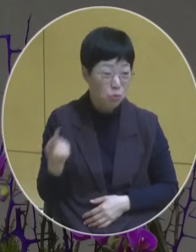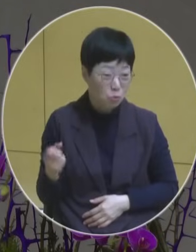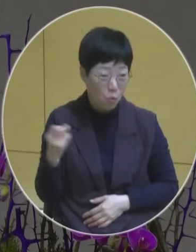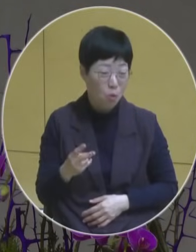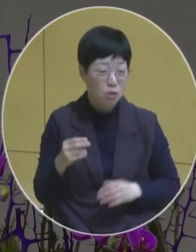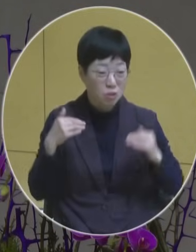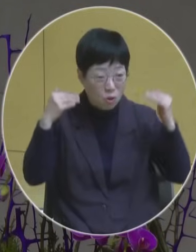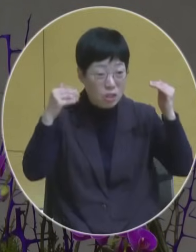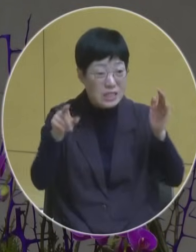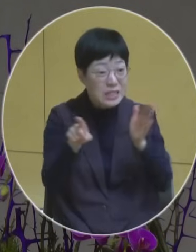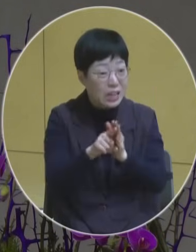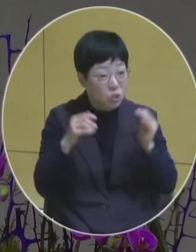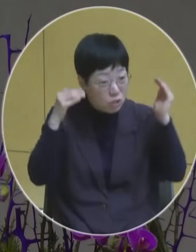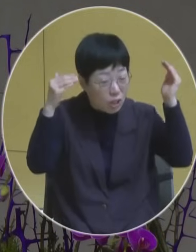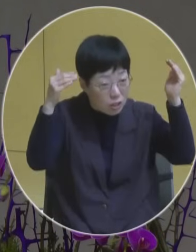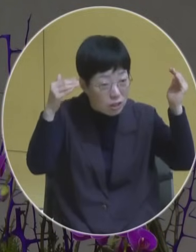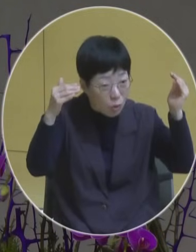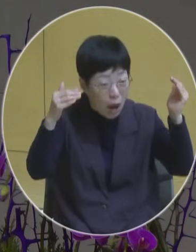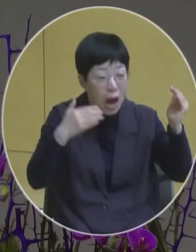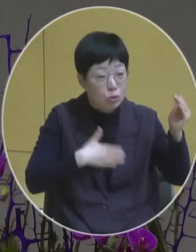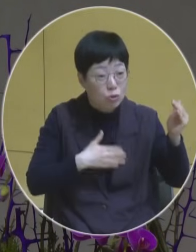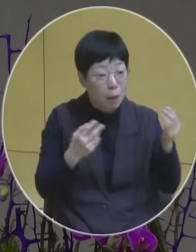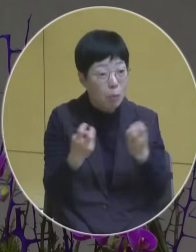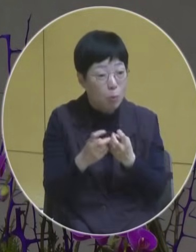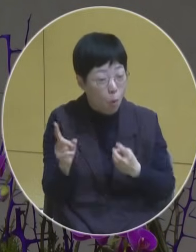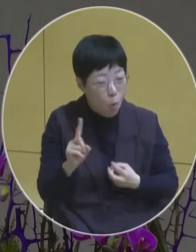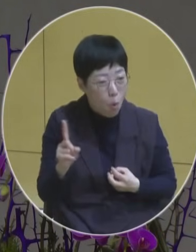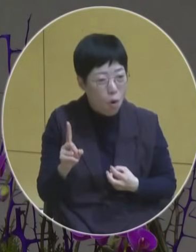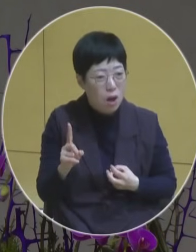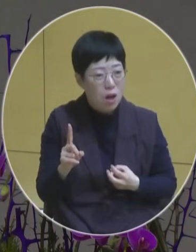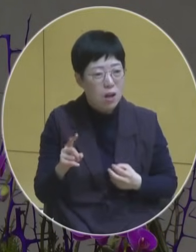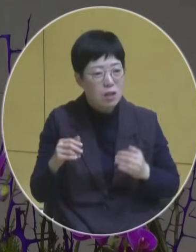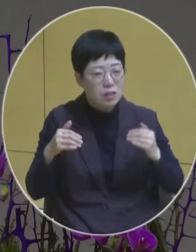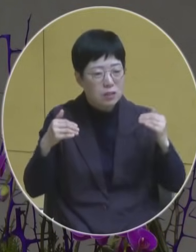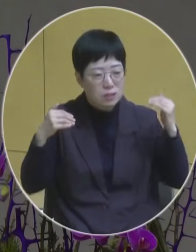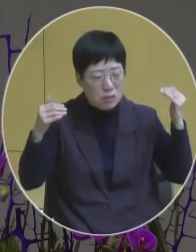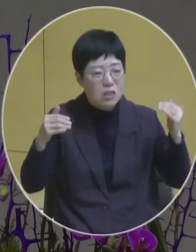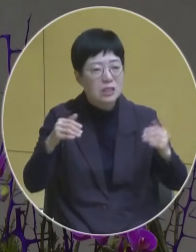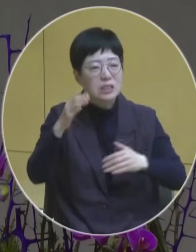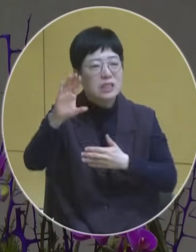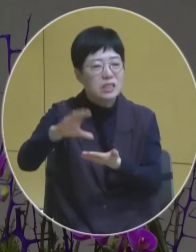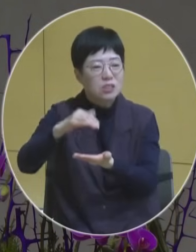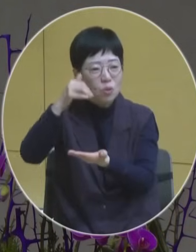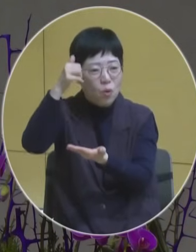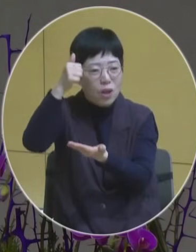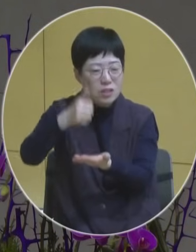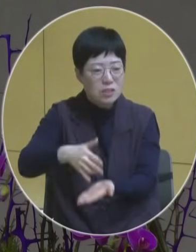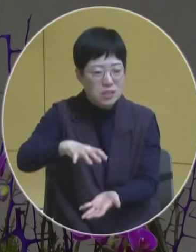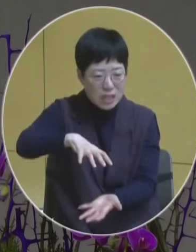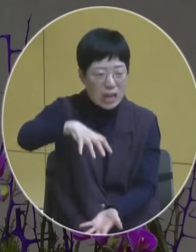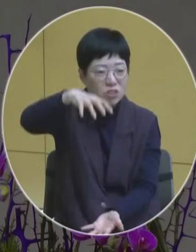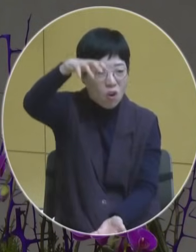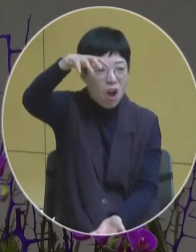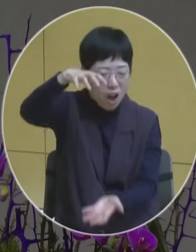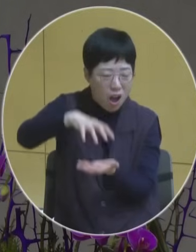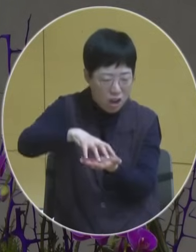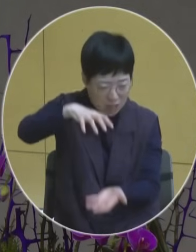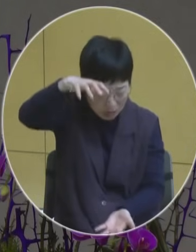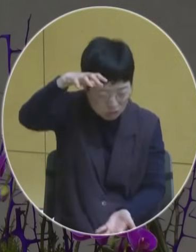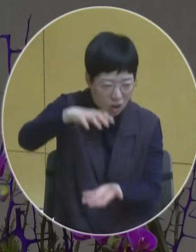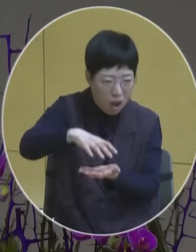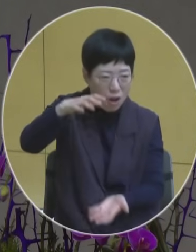또 성장했다는 것을 또 하나 얘기할 수 있는 것은 장성한 분량까지, 그리스도의 장성한 분량까지 자라는